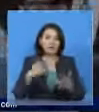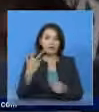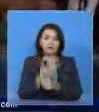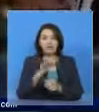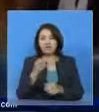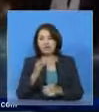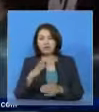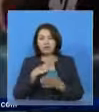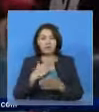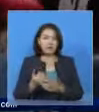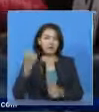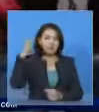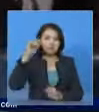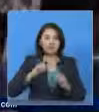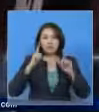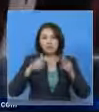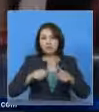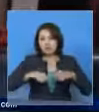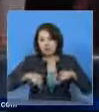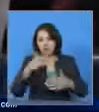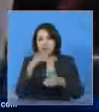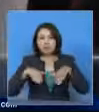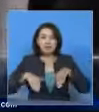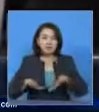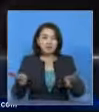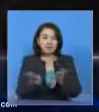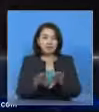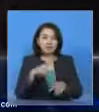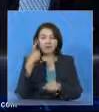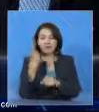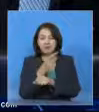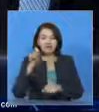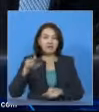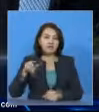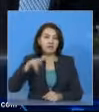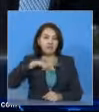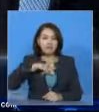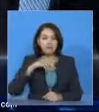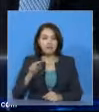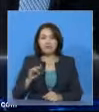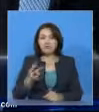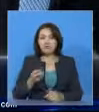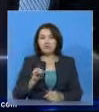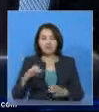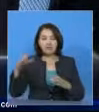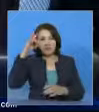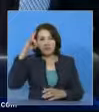3 раунда. Однако Жанибек победил согласно судейскому решению. Таким образом, он стал единственным золотым медалистом на чемпионате в составе сборной